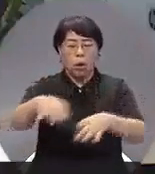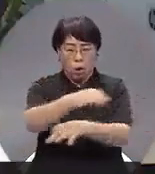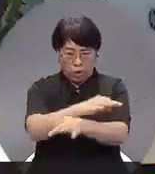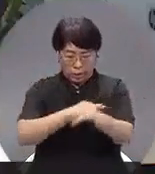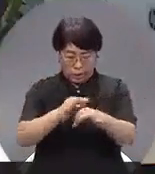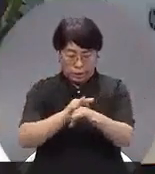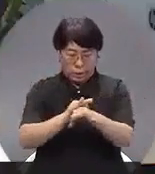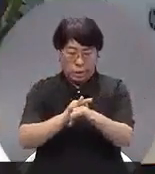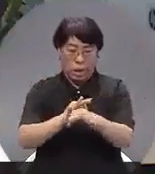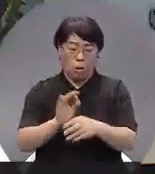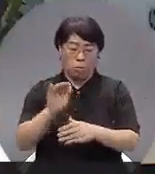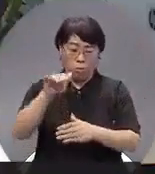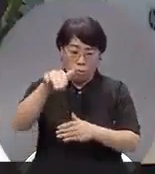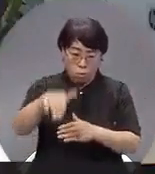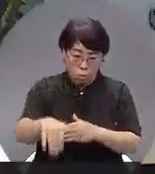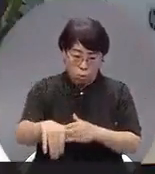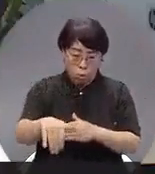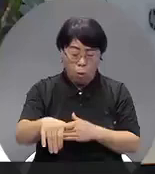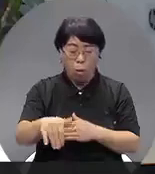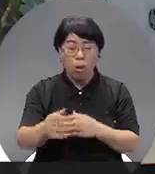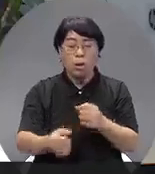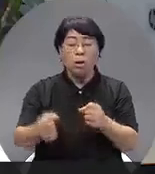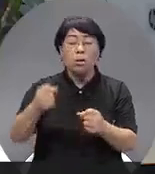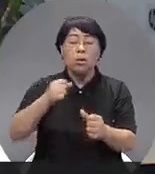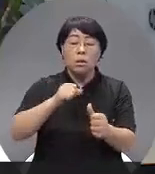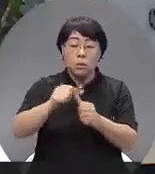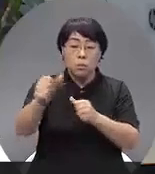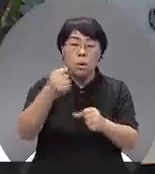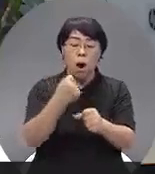침체, 이러한 것들을 여하히 극복하기 위해서는